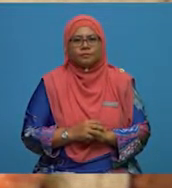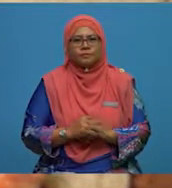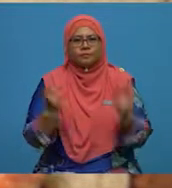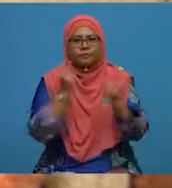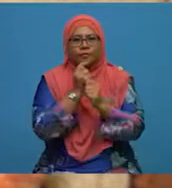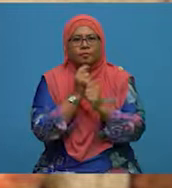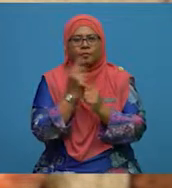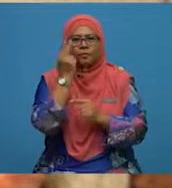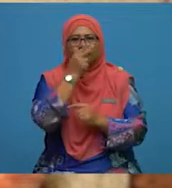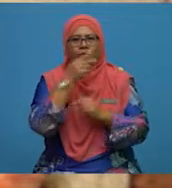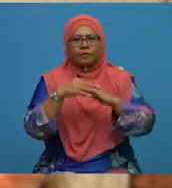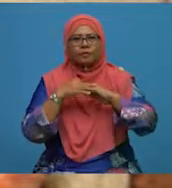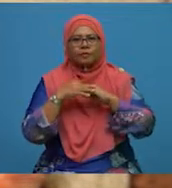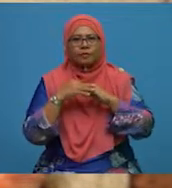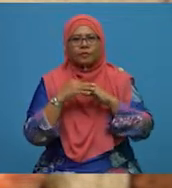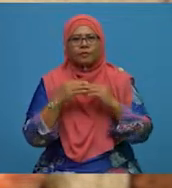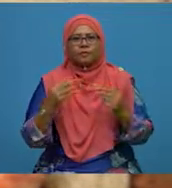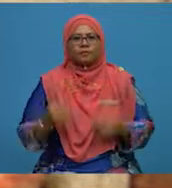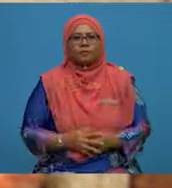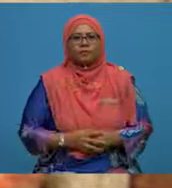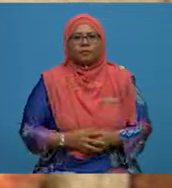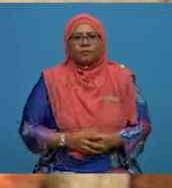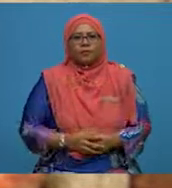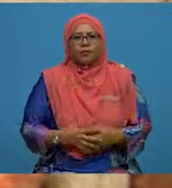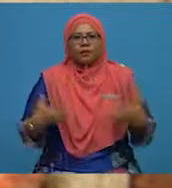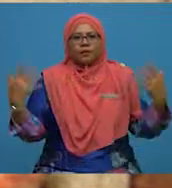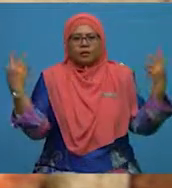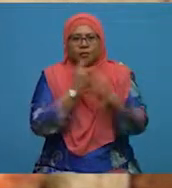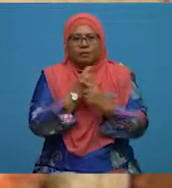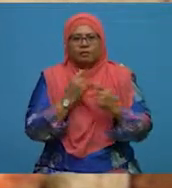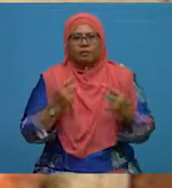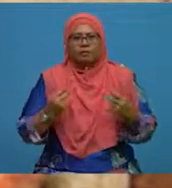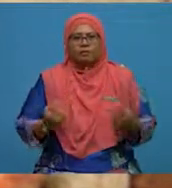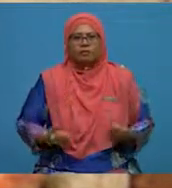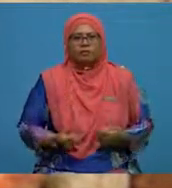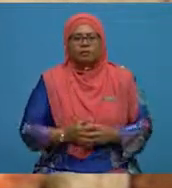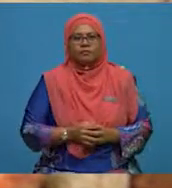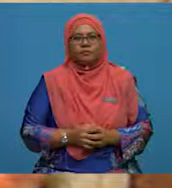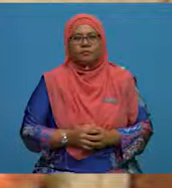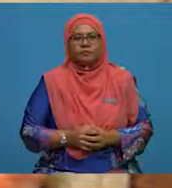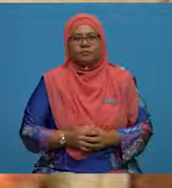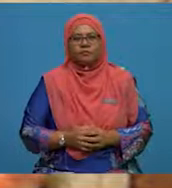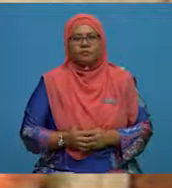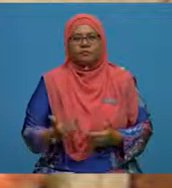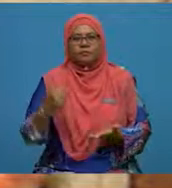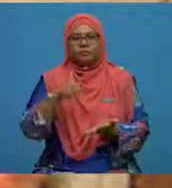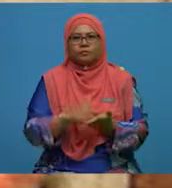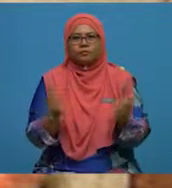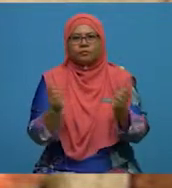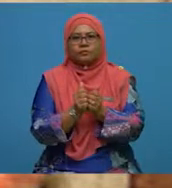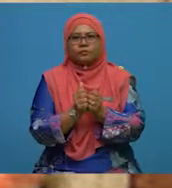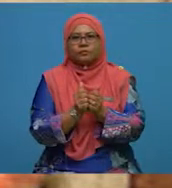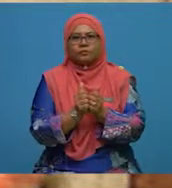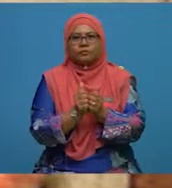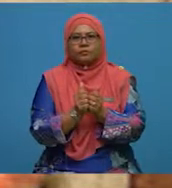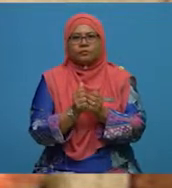Penentangan terhadap British diperhebatkan lagi apabila Naqib Al-Ashraf As-Sayyid Umar Makram